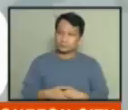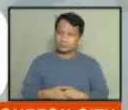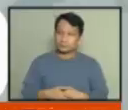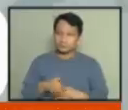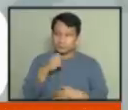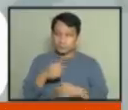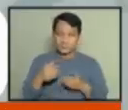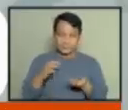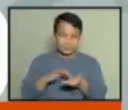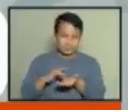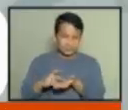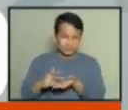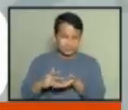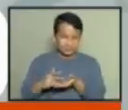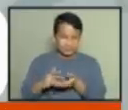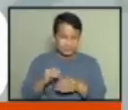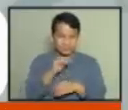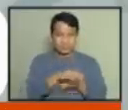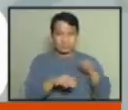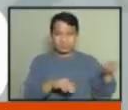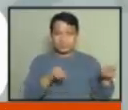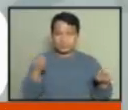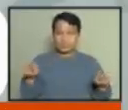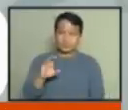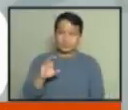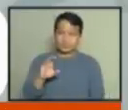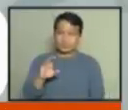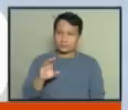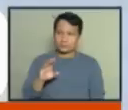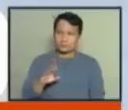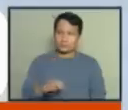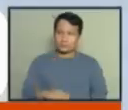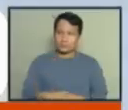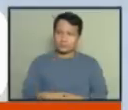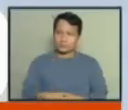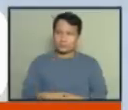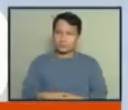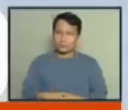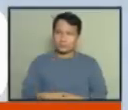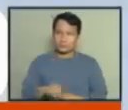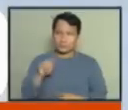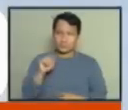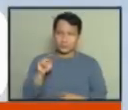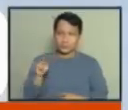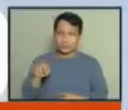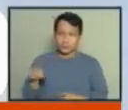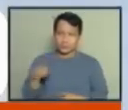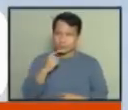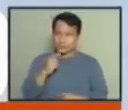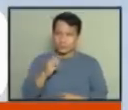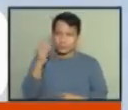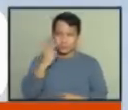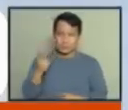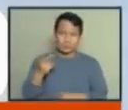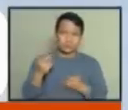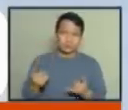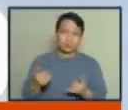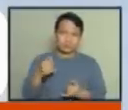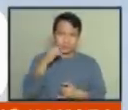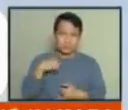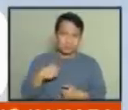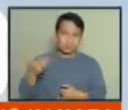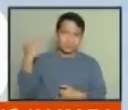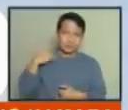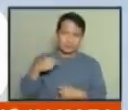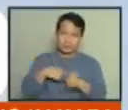namin, kachat nung kambal. Sabi nila, nandun daw po sa Borlan. Saan yung Borlan? Doon po sa Tansan. Doon po namin sa nahanap doon dati nung